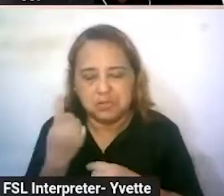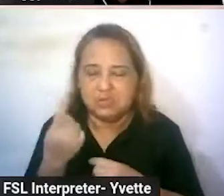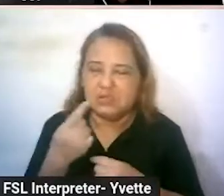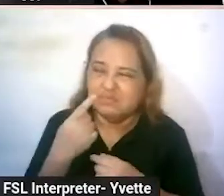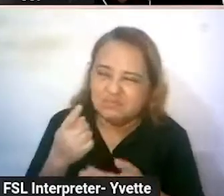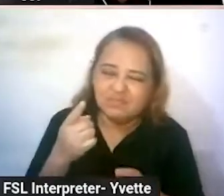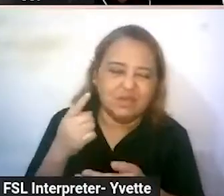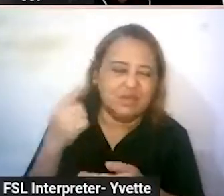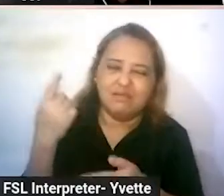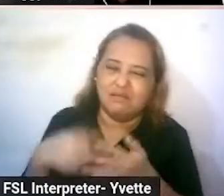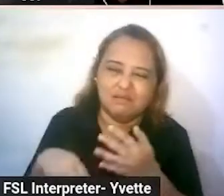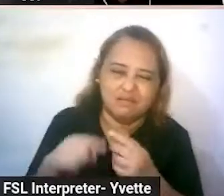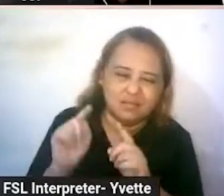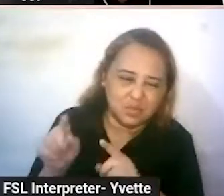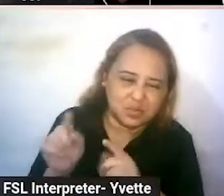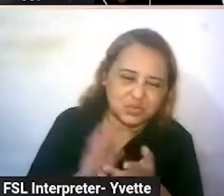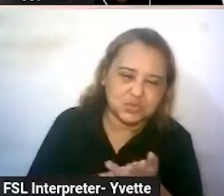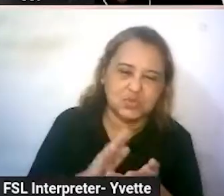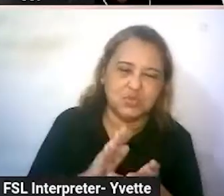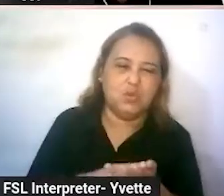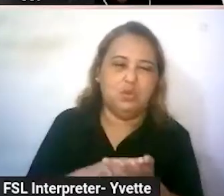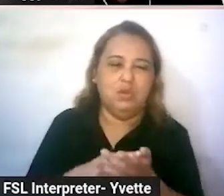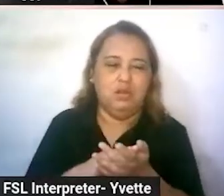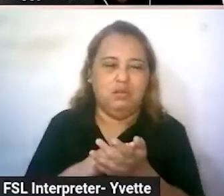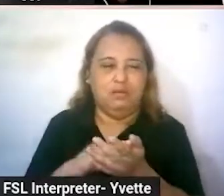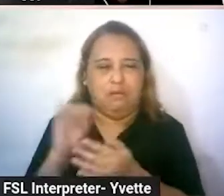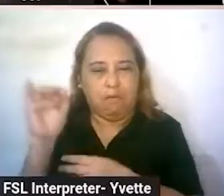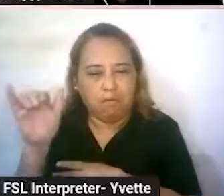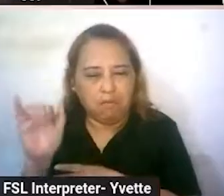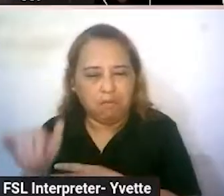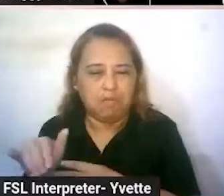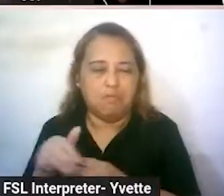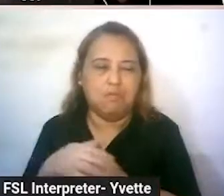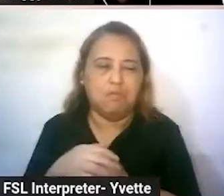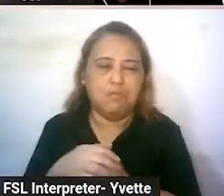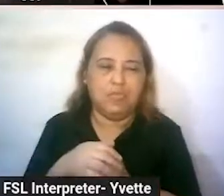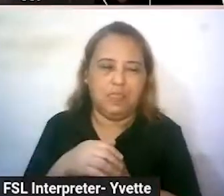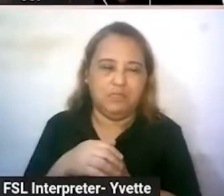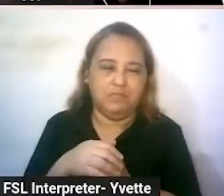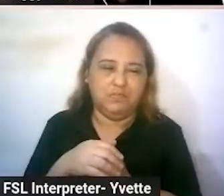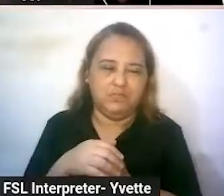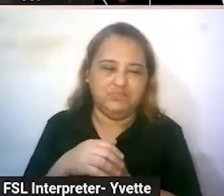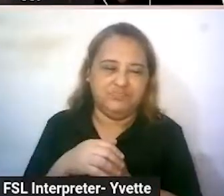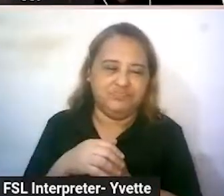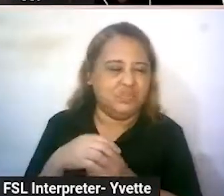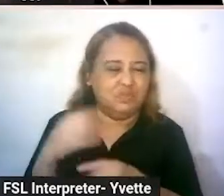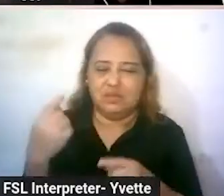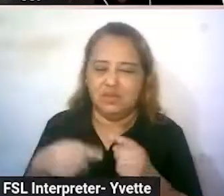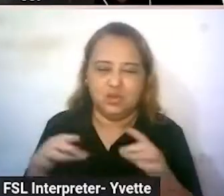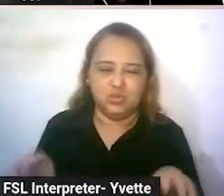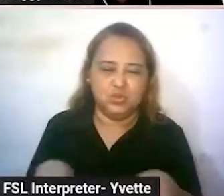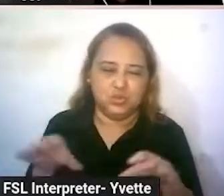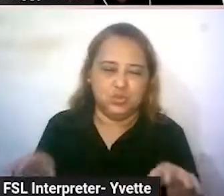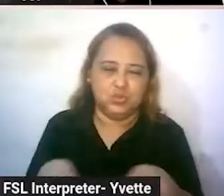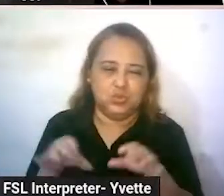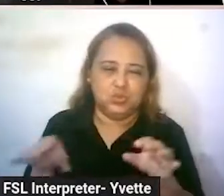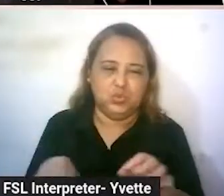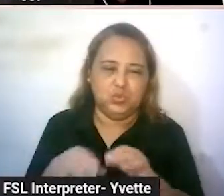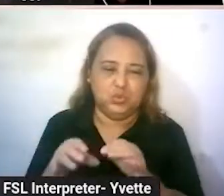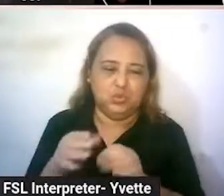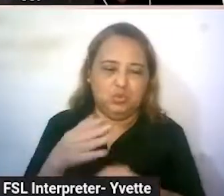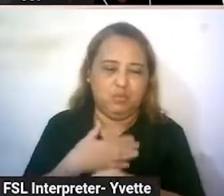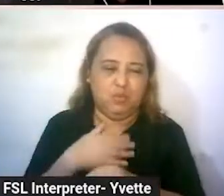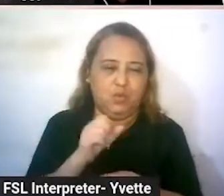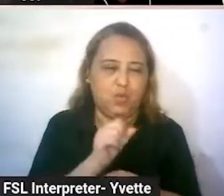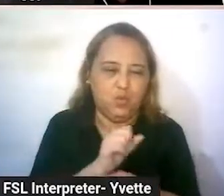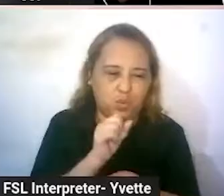syempre si school naman, ang gusto niya yung talagang fun. Yung talagang magagawa yung trabaho. Kasi financially, si school, alam ko,